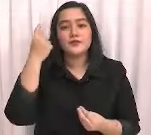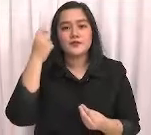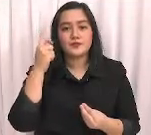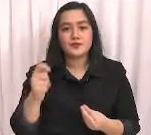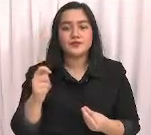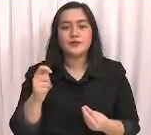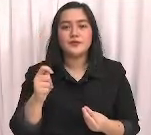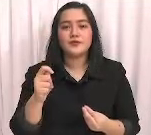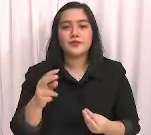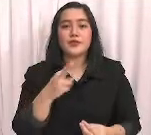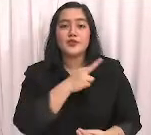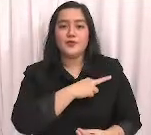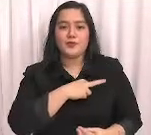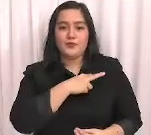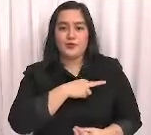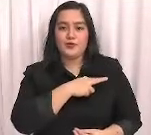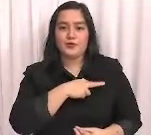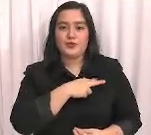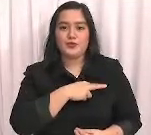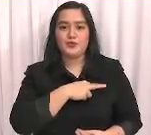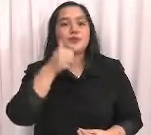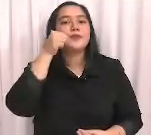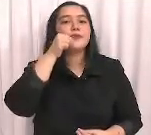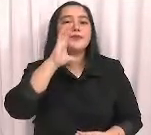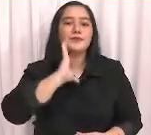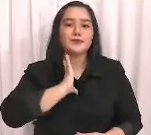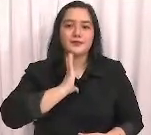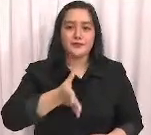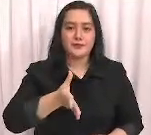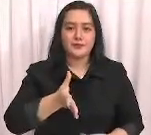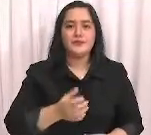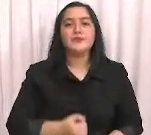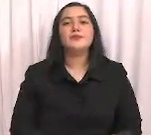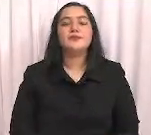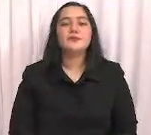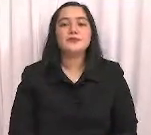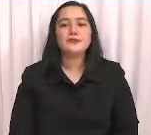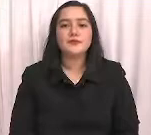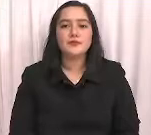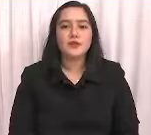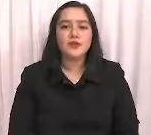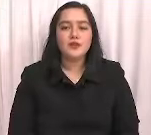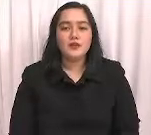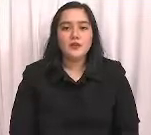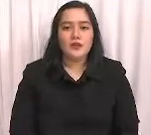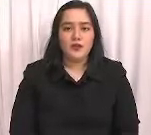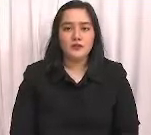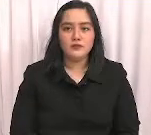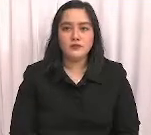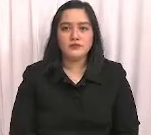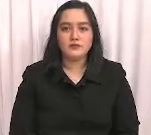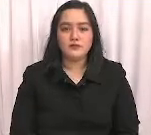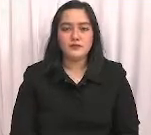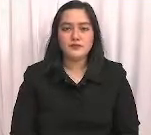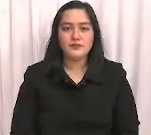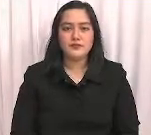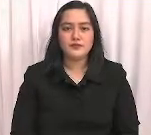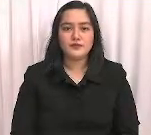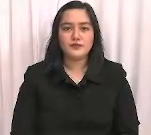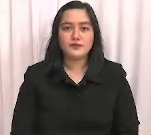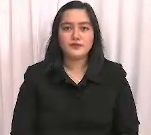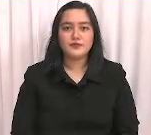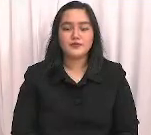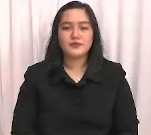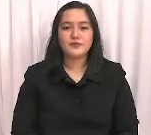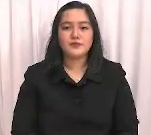virtuous woman. Ano po? And of course, particularly, gagawin po natin the virtuous